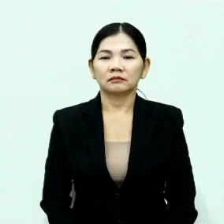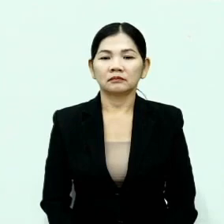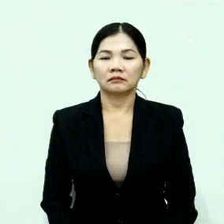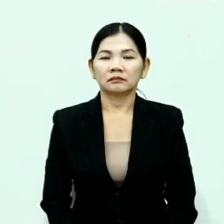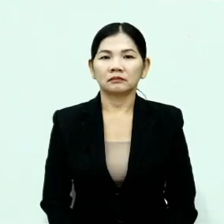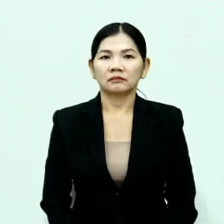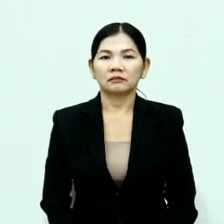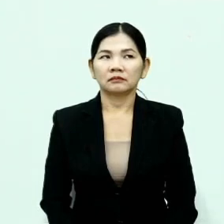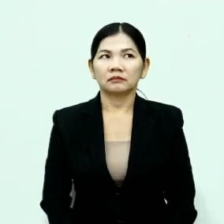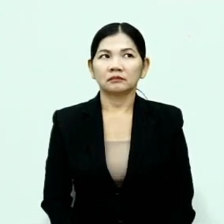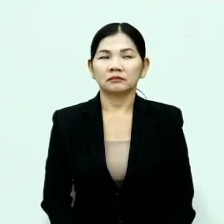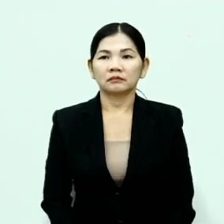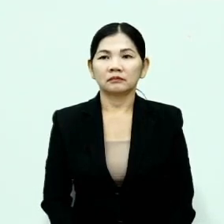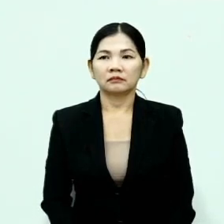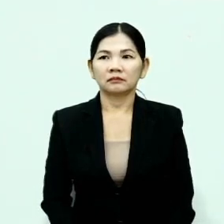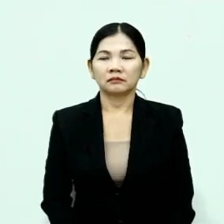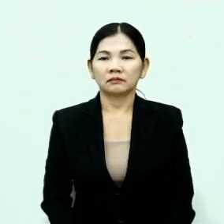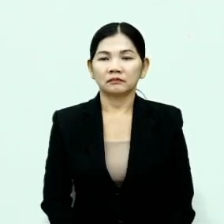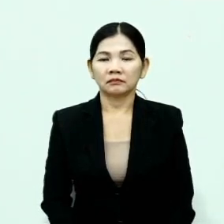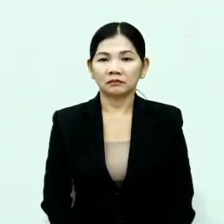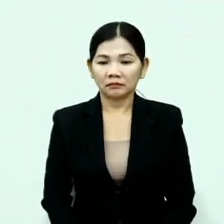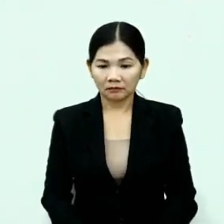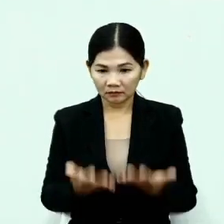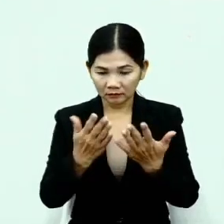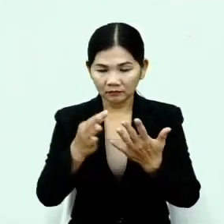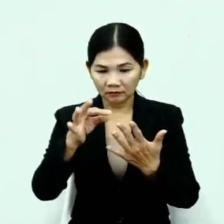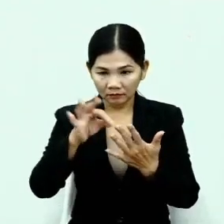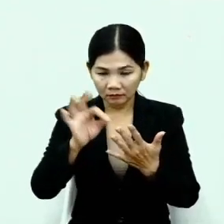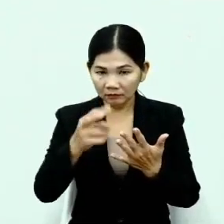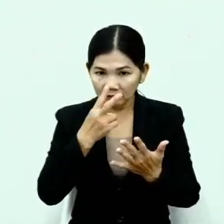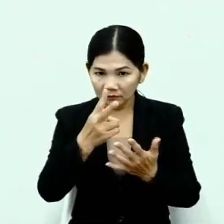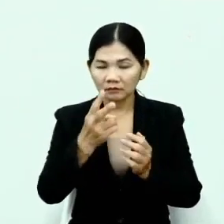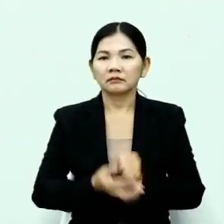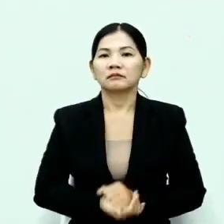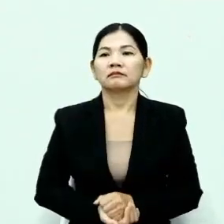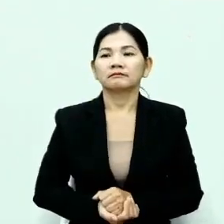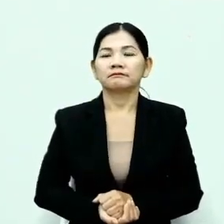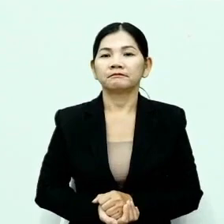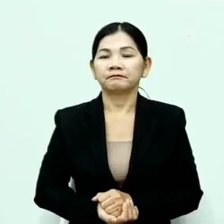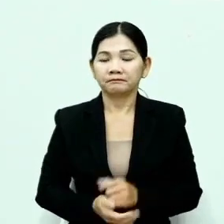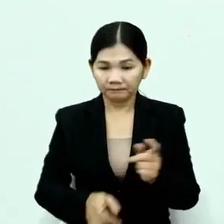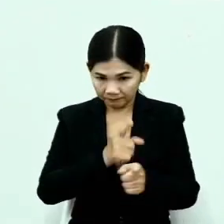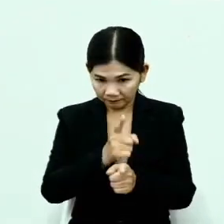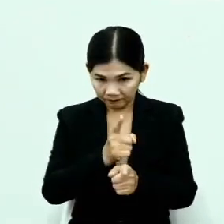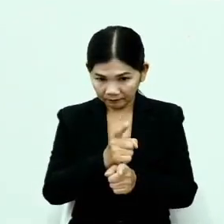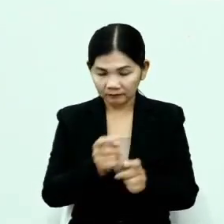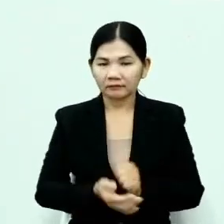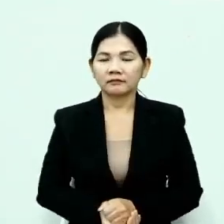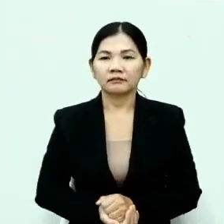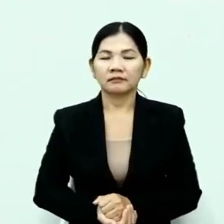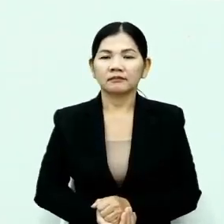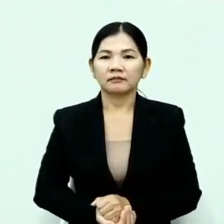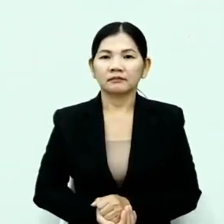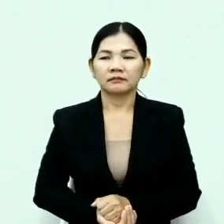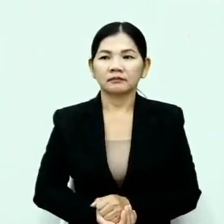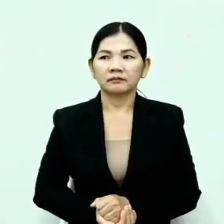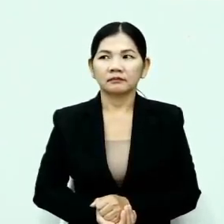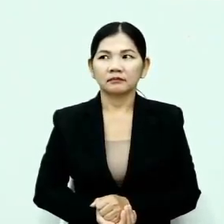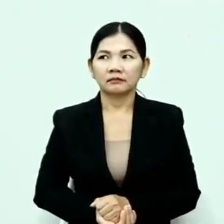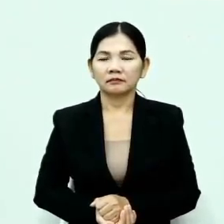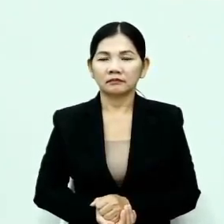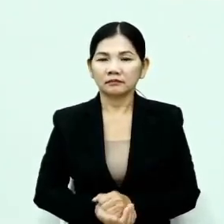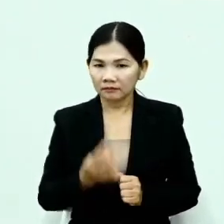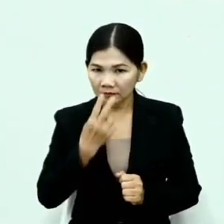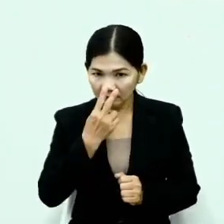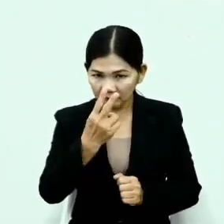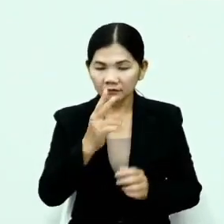នេះត្រឹមត្រូវទេកូនកូនផ្ទៀងផ្ទាត់មើលចាត្រឹមត្រូវពូកែមែនតើកូនកូនរបស់អ្នកគ្រូចាកូ